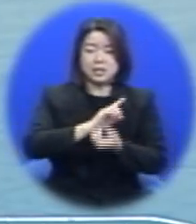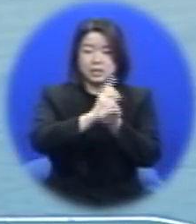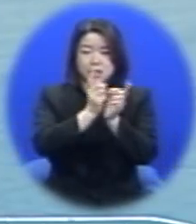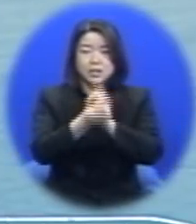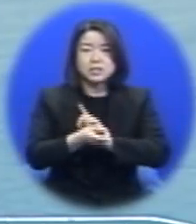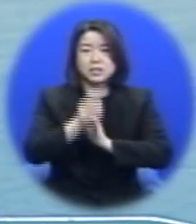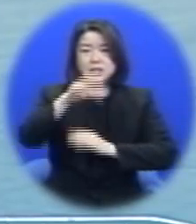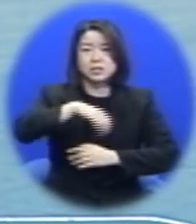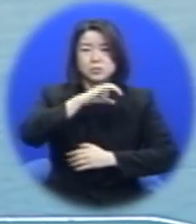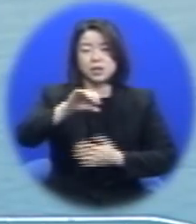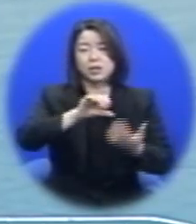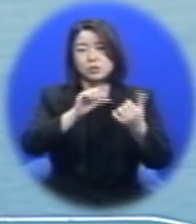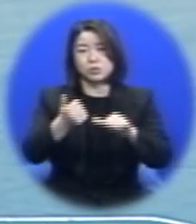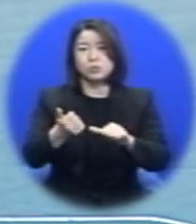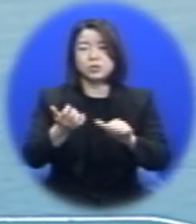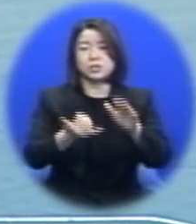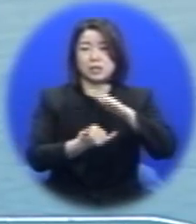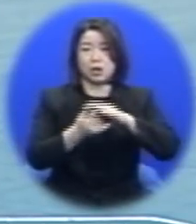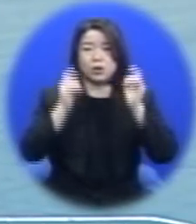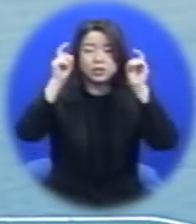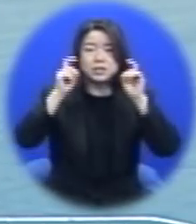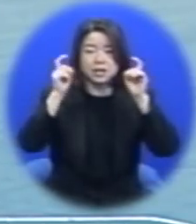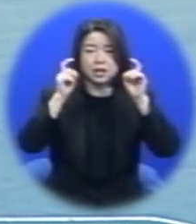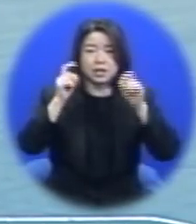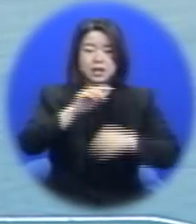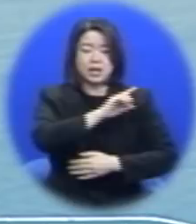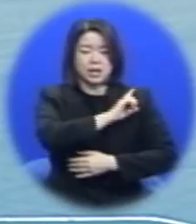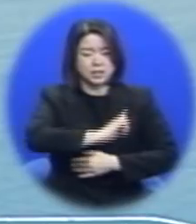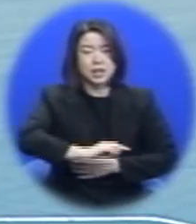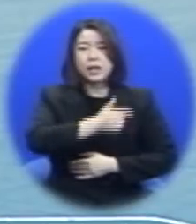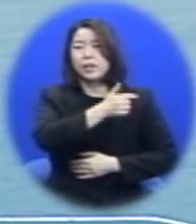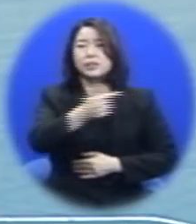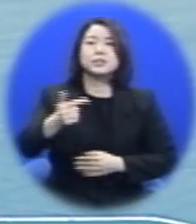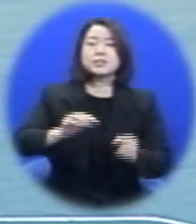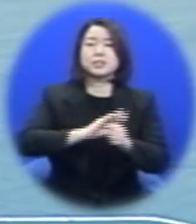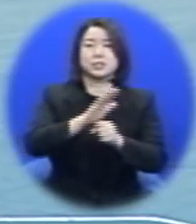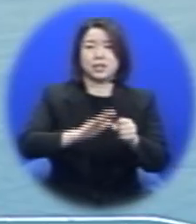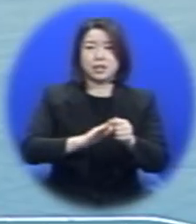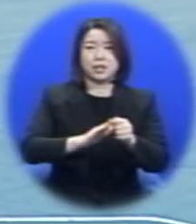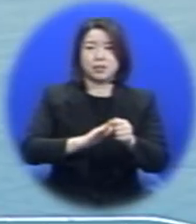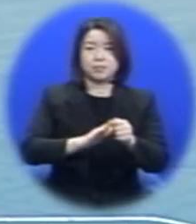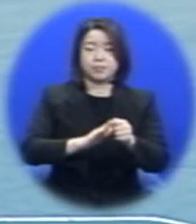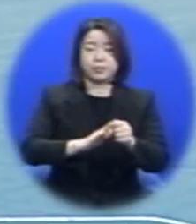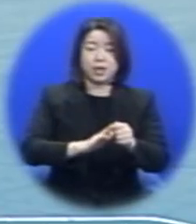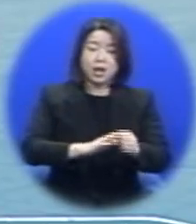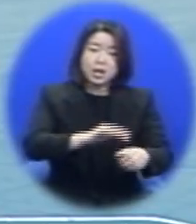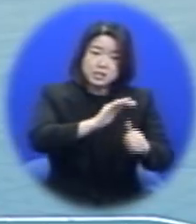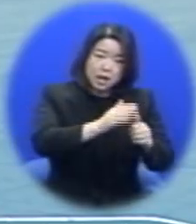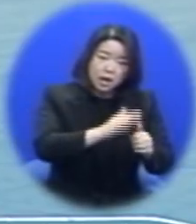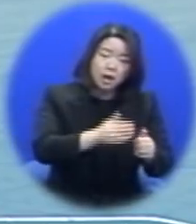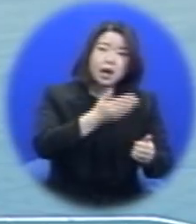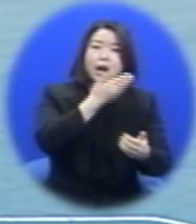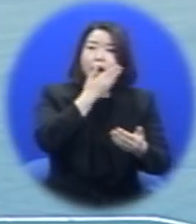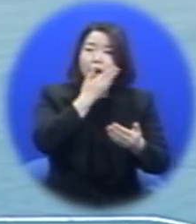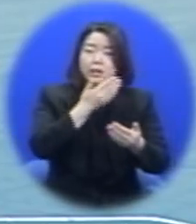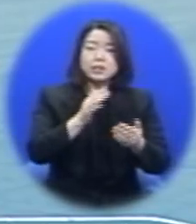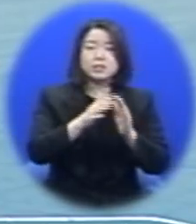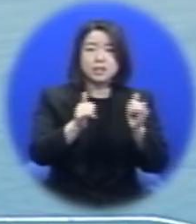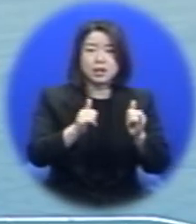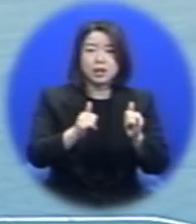죽으신 가장 큰 사랑을 가지고 있는, 착한 사람 위에, 선한 사람 위에, 아끼는 사람 위에, 가족 위에, 친구